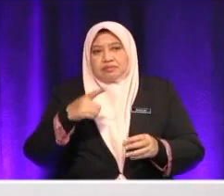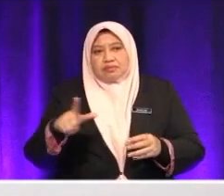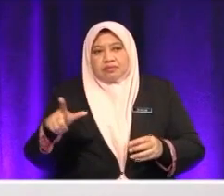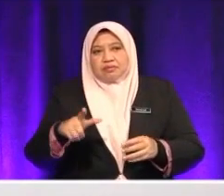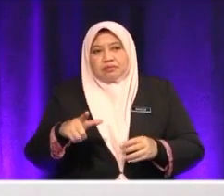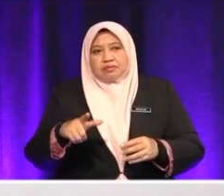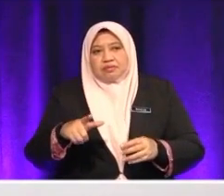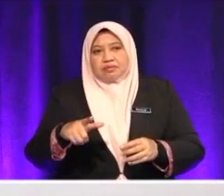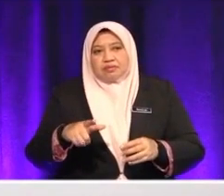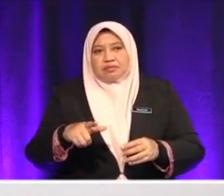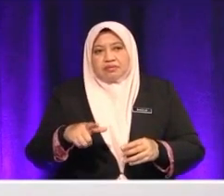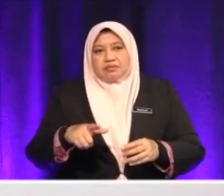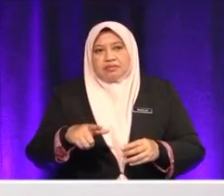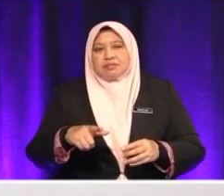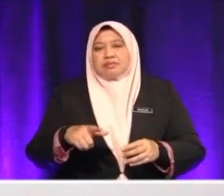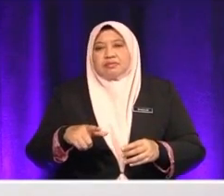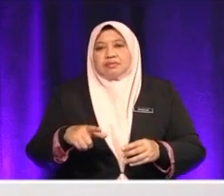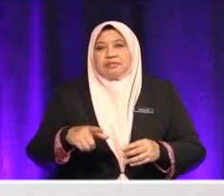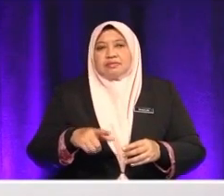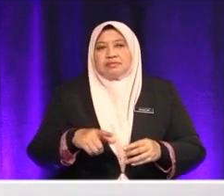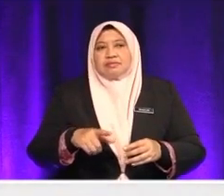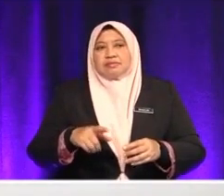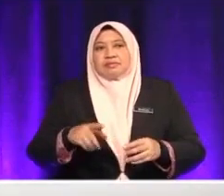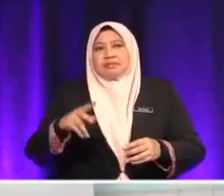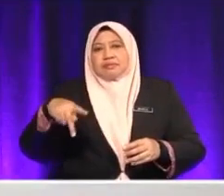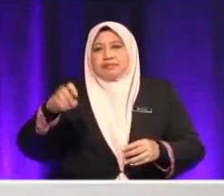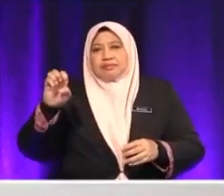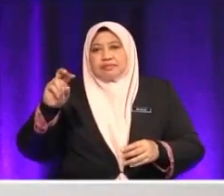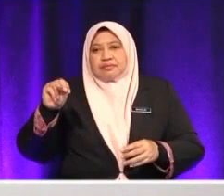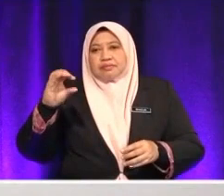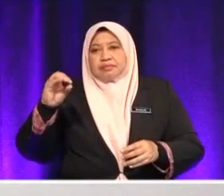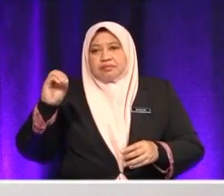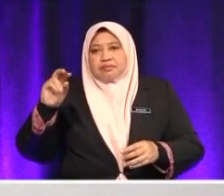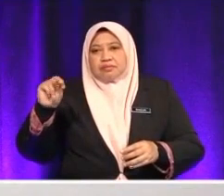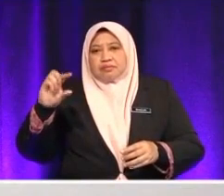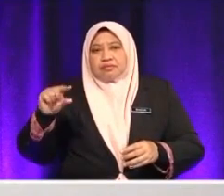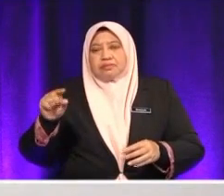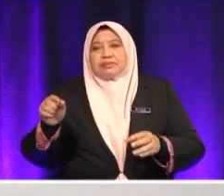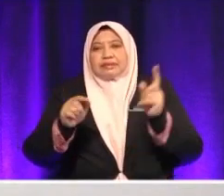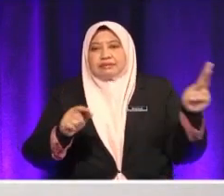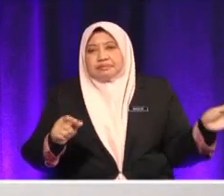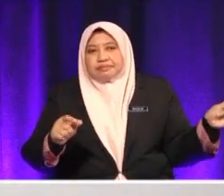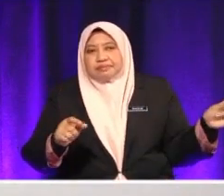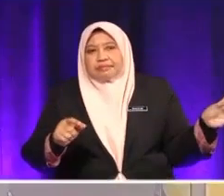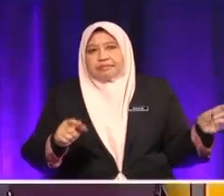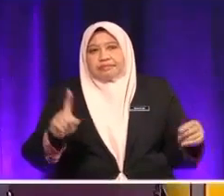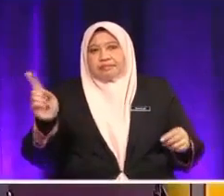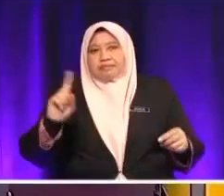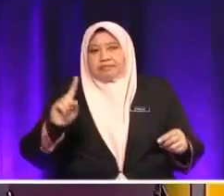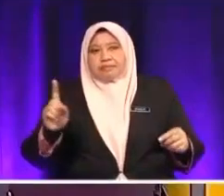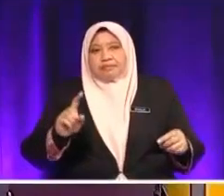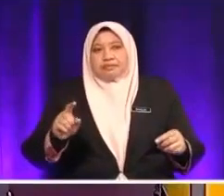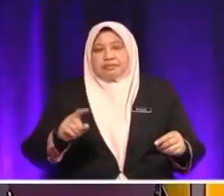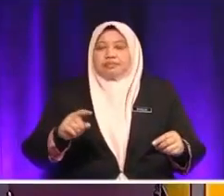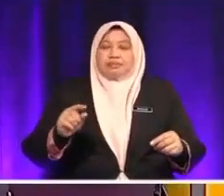Dia adalah bencong ke sebelah kiri kita betul sebelah kiri jadi Di manakah grafiti yang bergerak sebelah kiri